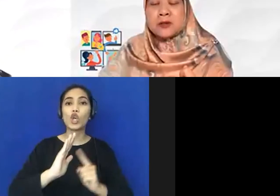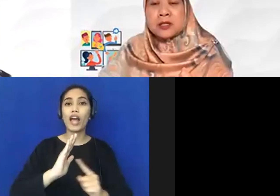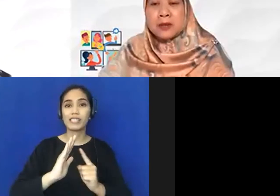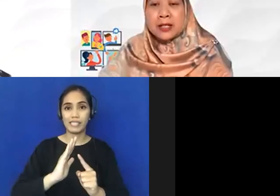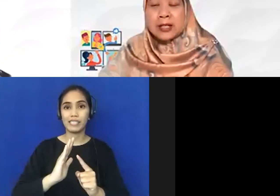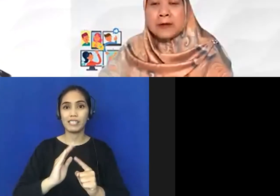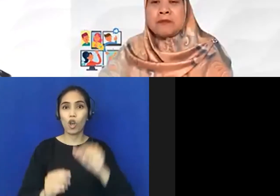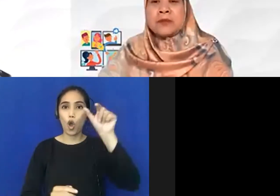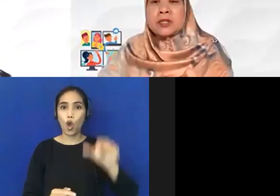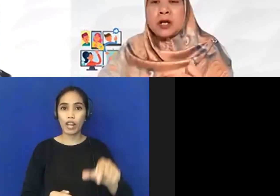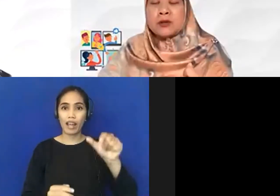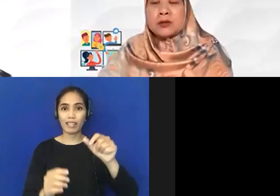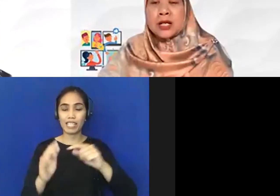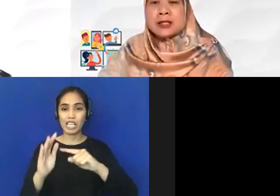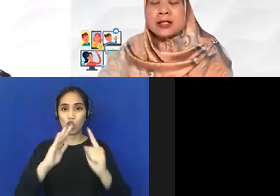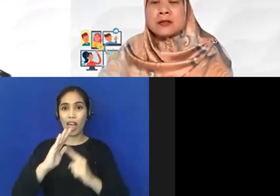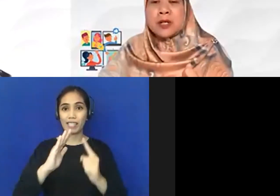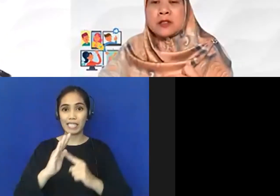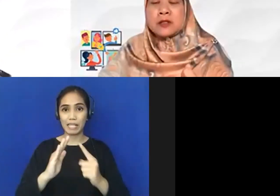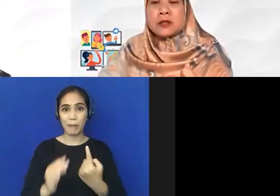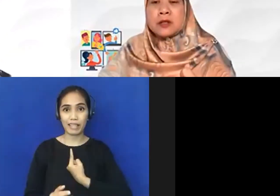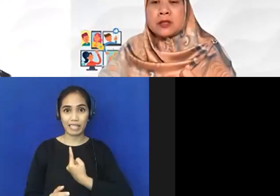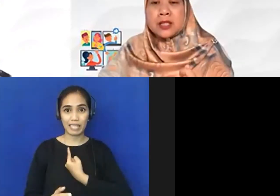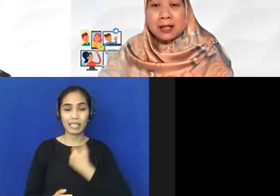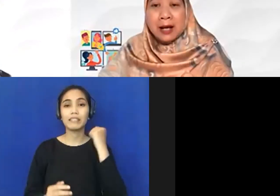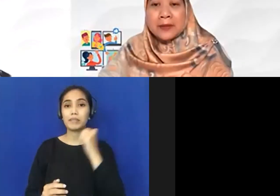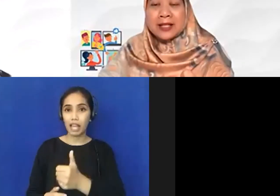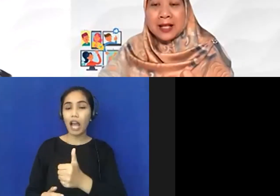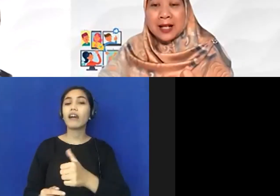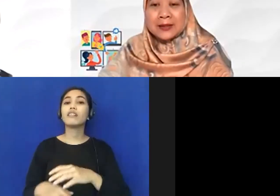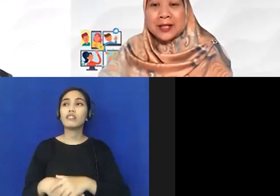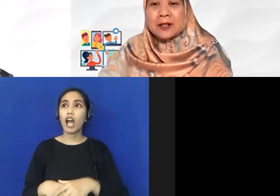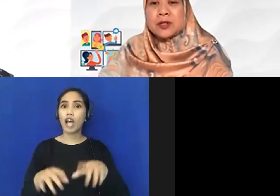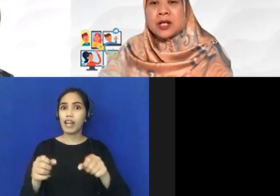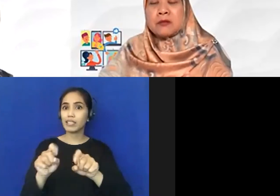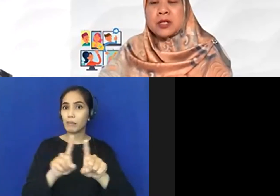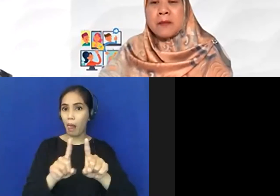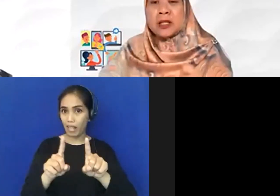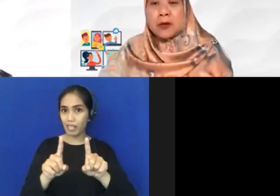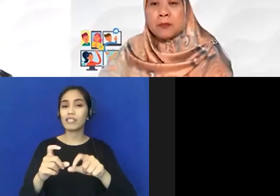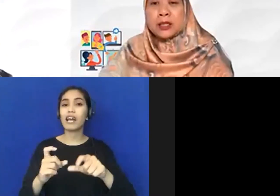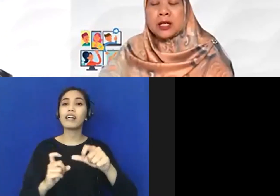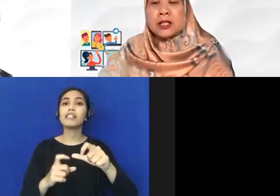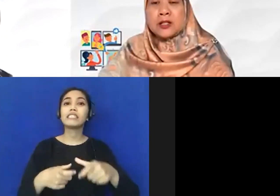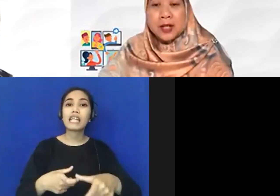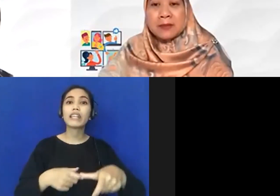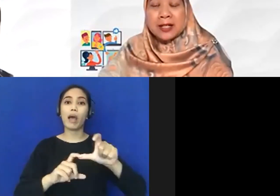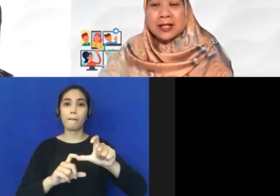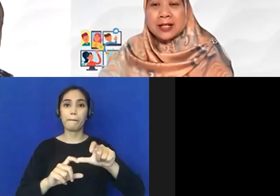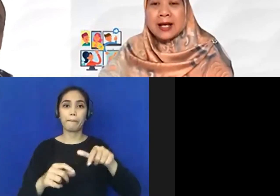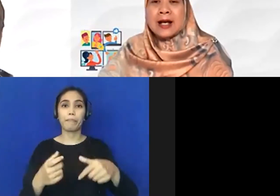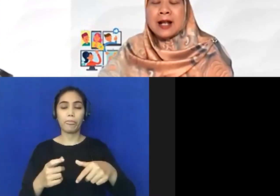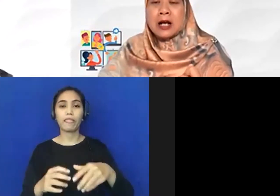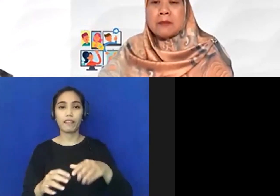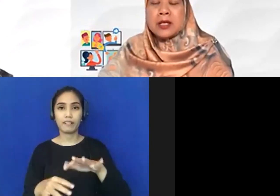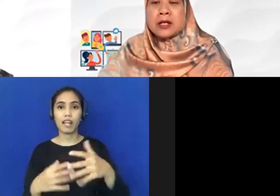pasien isolasi mandiri bisa konsultasi di 11 startup digital itu ya, kemudian mendapatkan obat isolasi